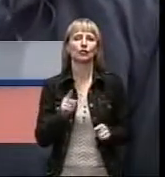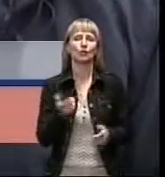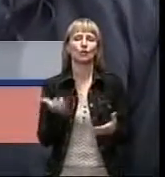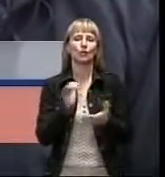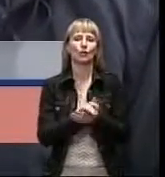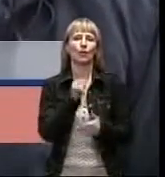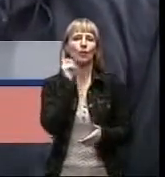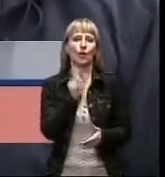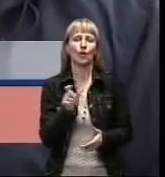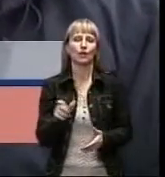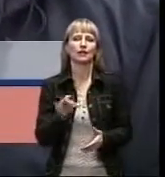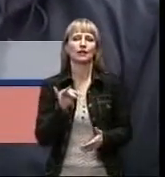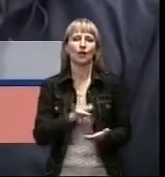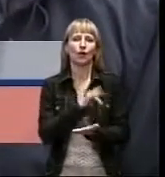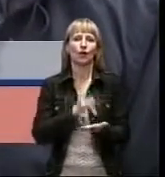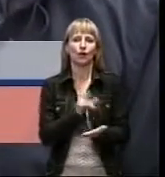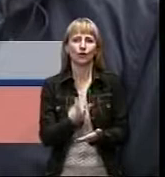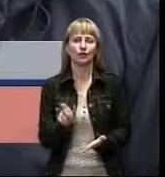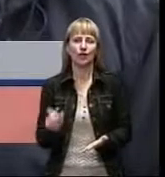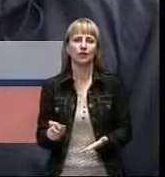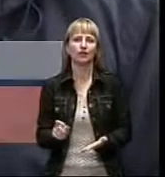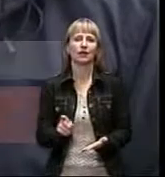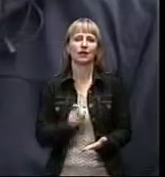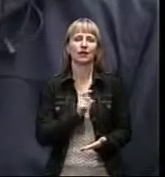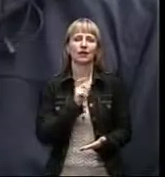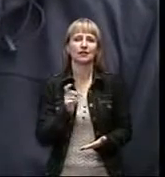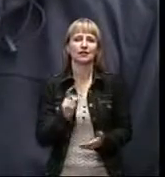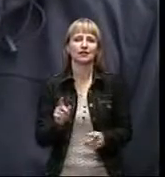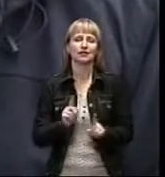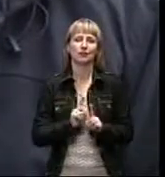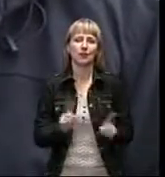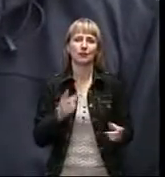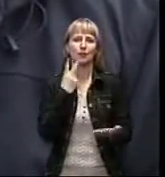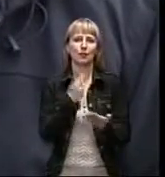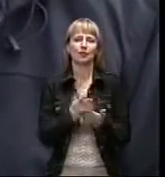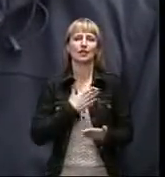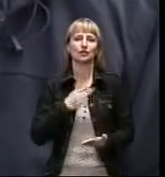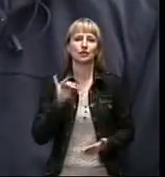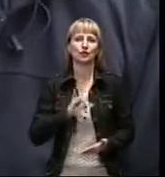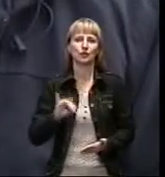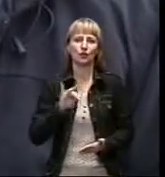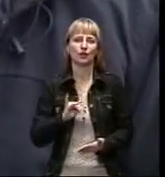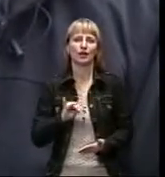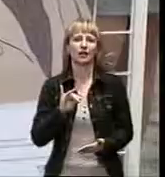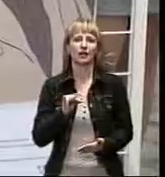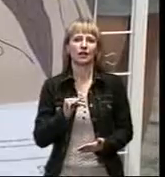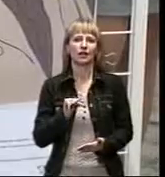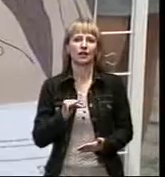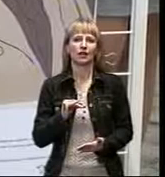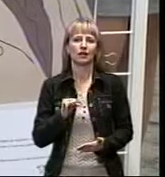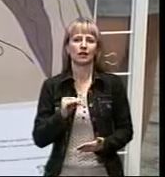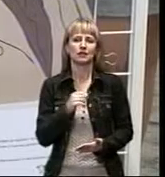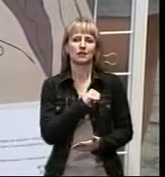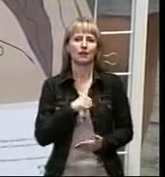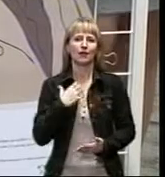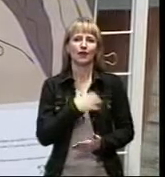та містян з альтернативним баченням нашої історії, саме культової